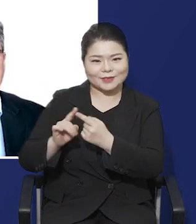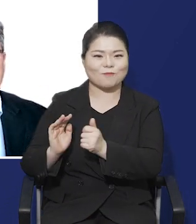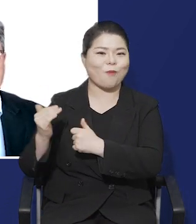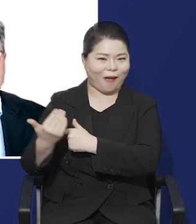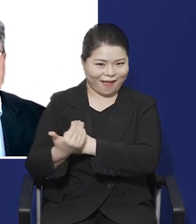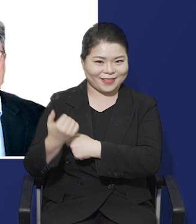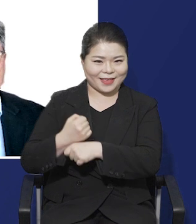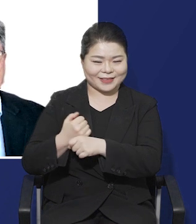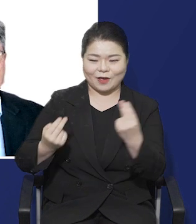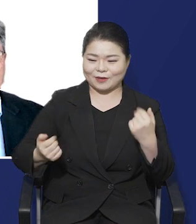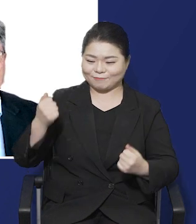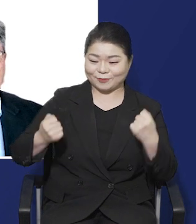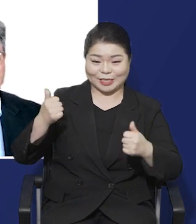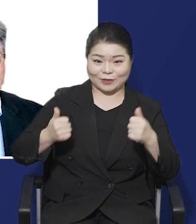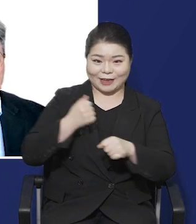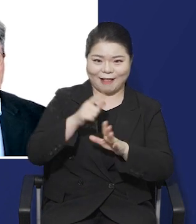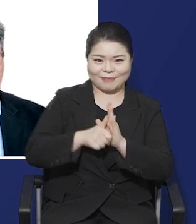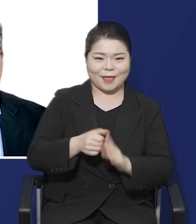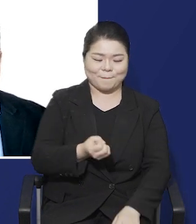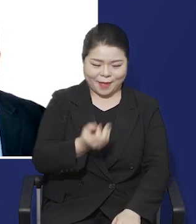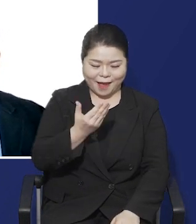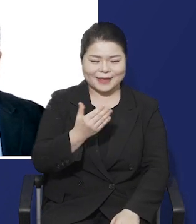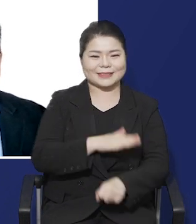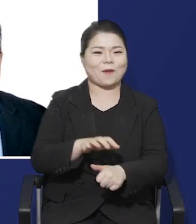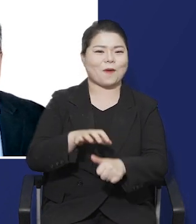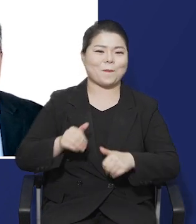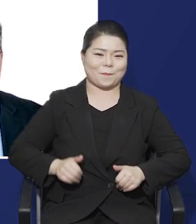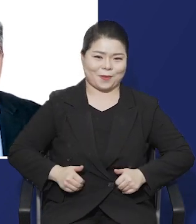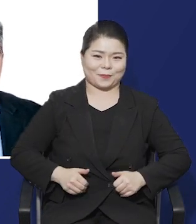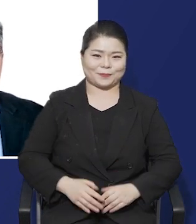보완해서 경쟁력을 높이는 툴로 활용을 해야 합니다.